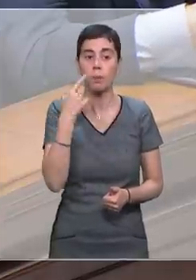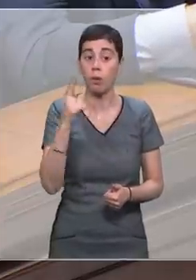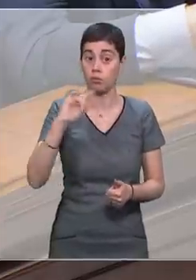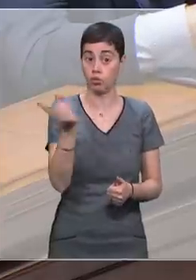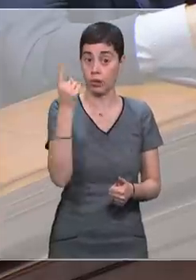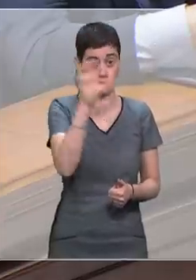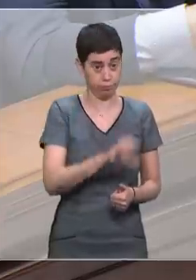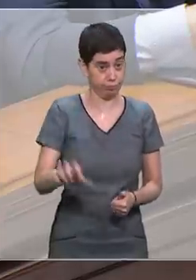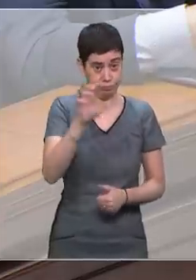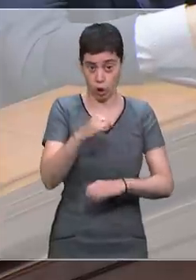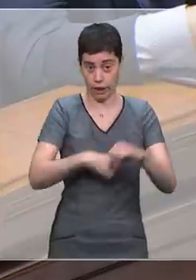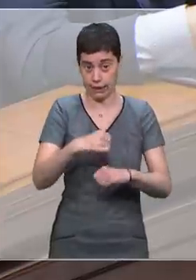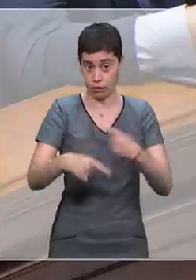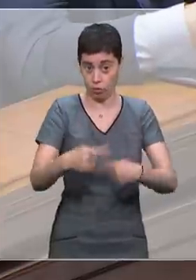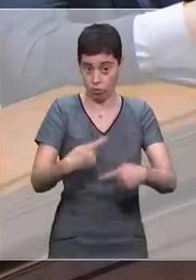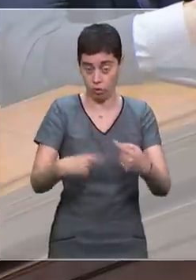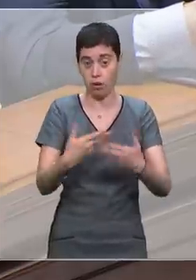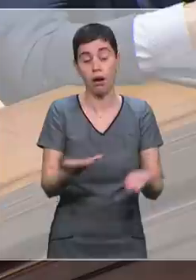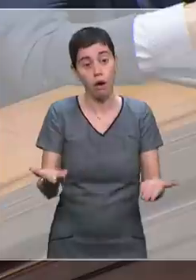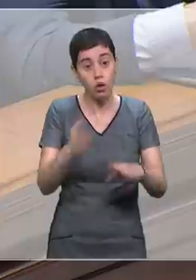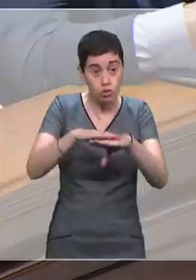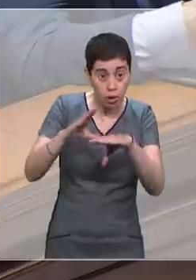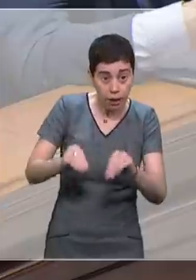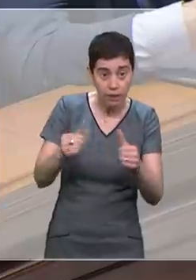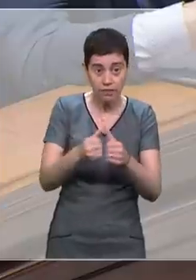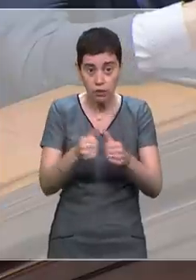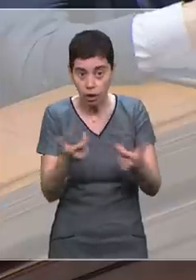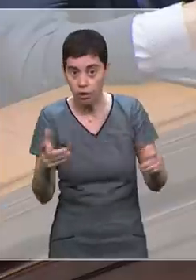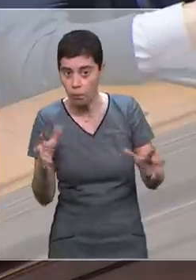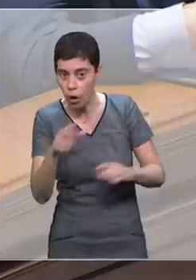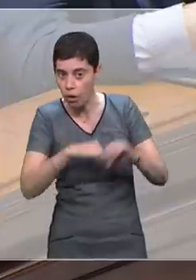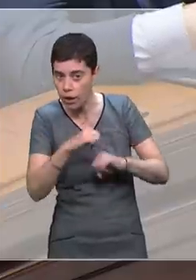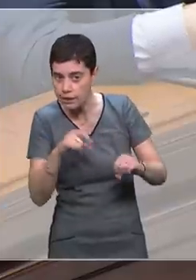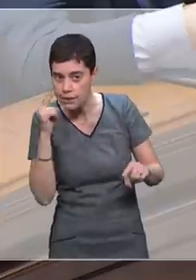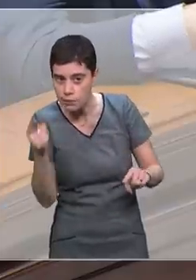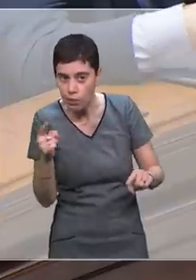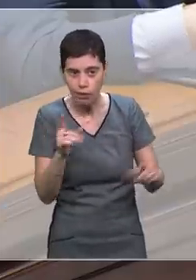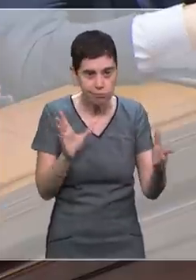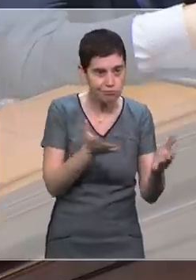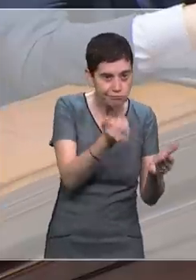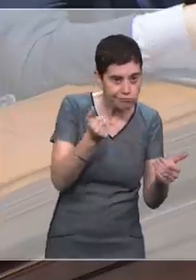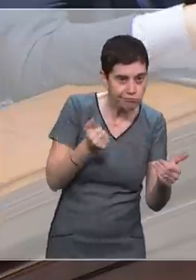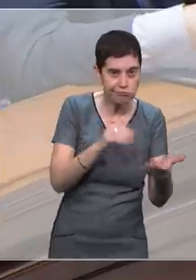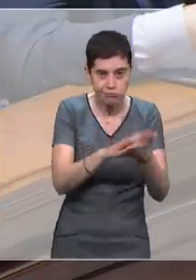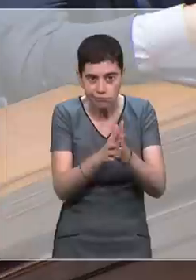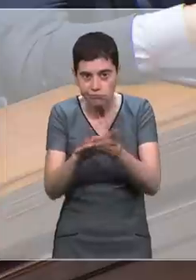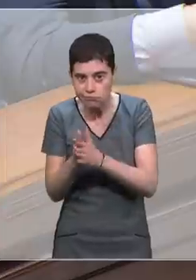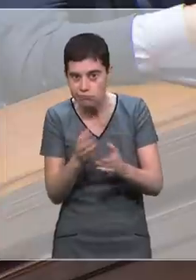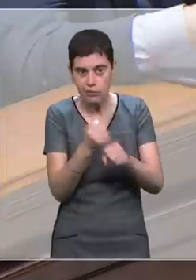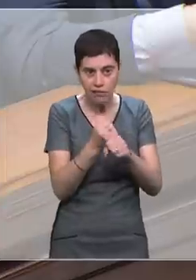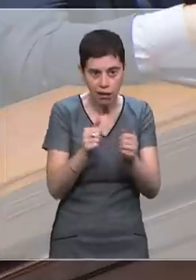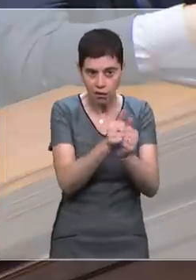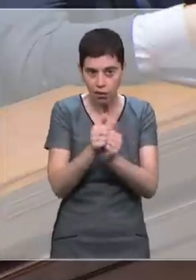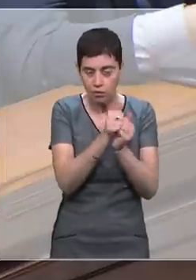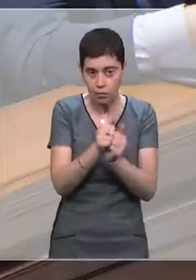territoires, permet de développer les leviers locaux pour répondre à ces enjeux en créant des alliances au plus près des réalités de terrain. Vous l'avez